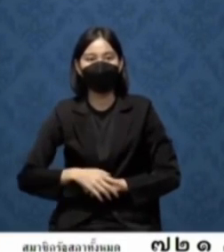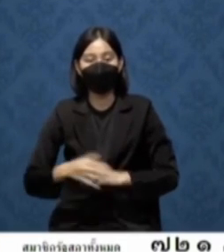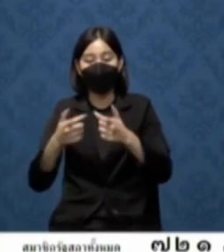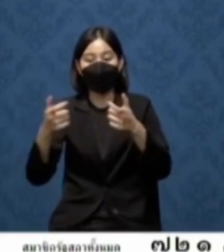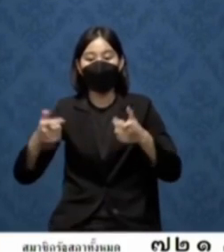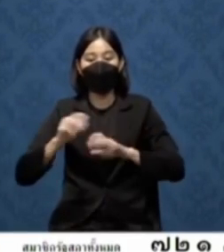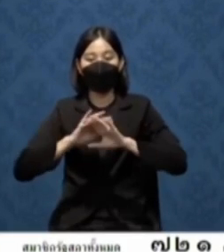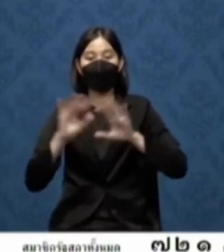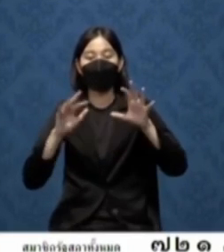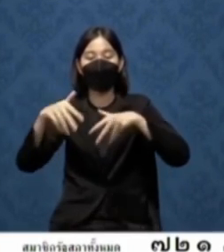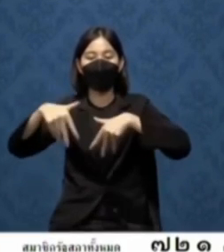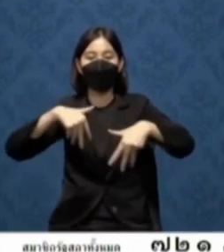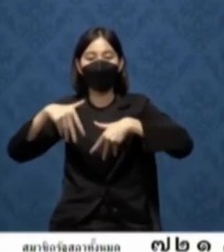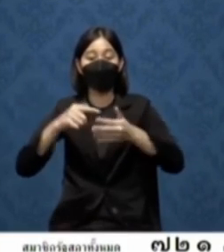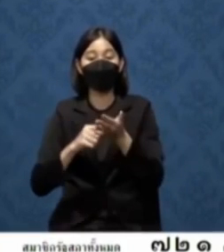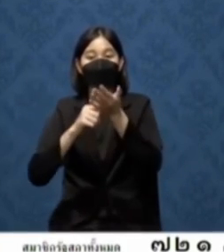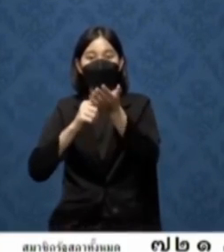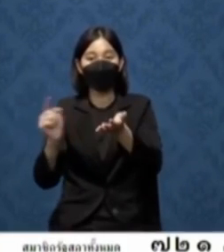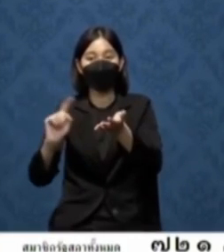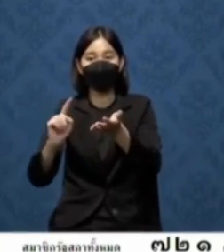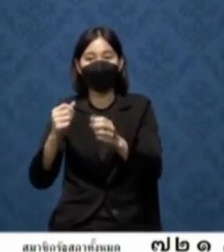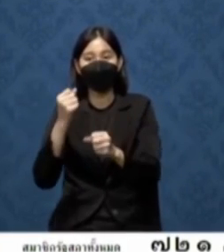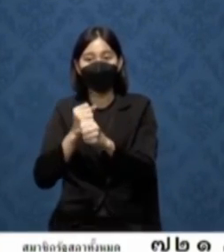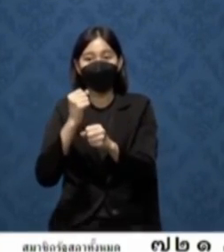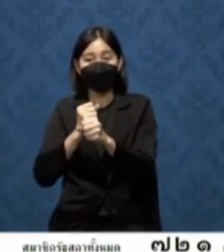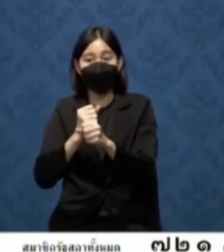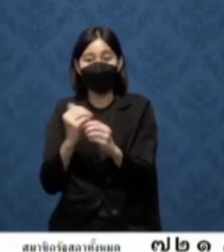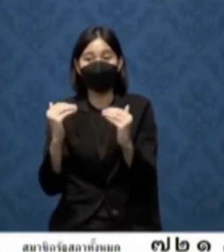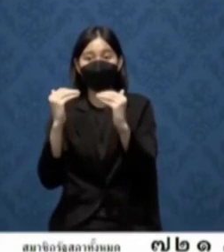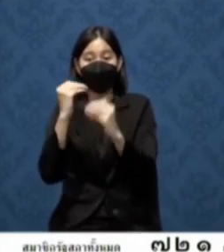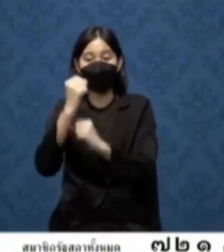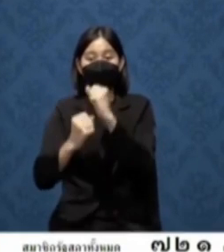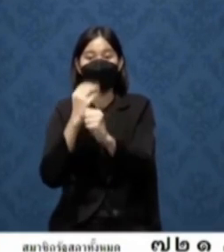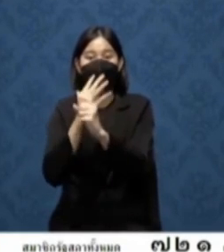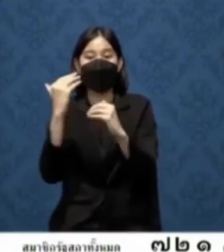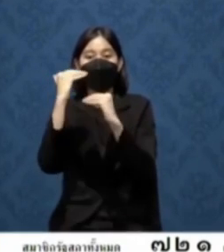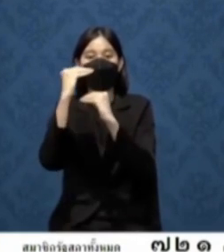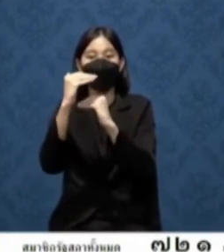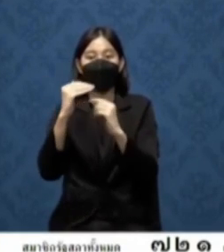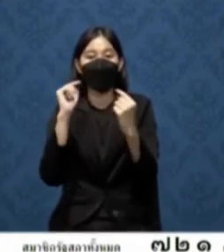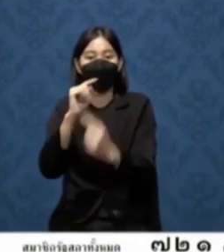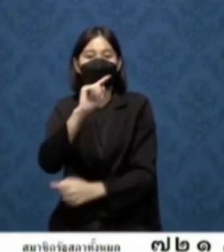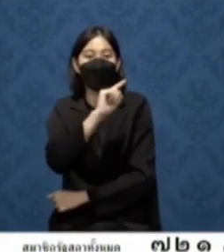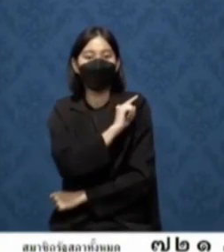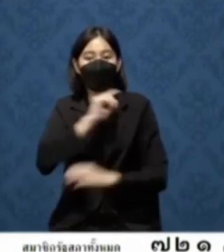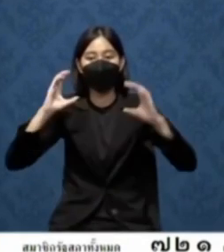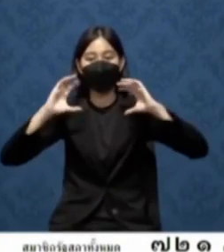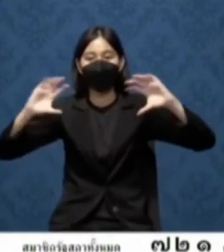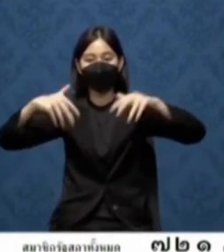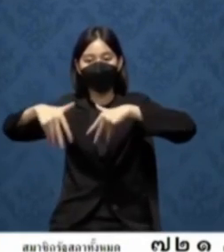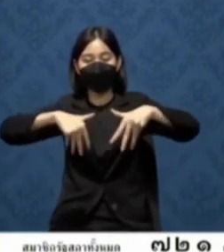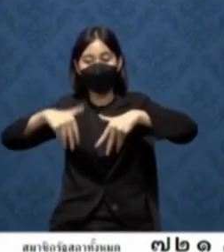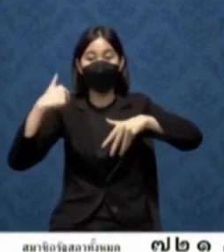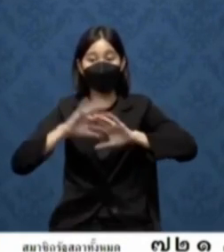นี้เสนอให้มีการทำประชามติภายใน5ปีถึงบทบาทของราชการส่วนภูมิภาคว่าจะมีการย